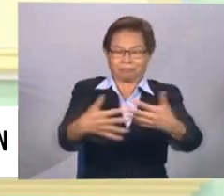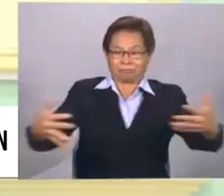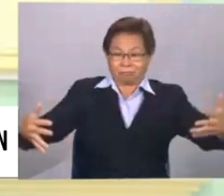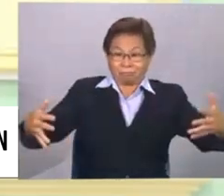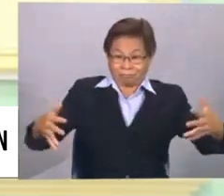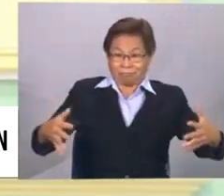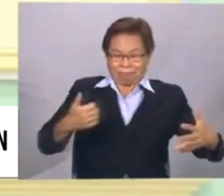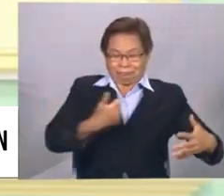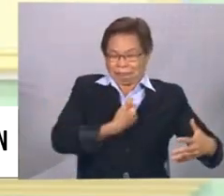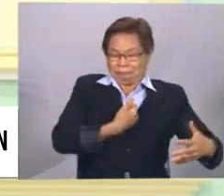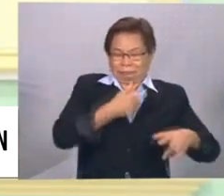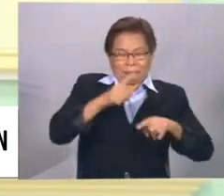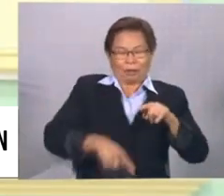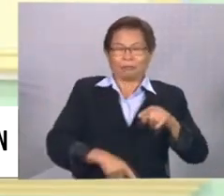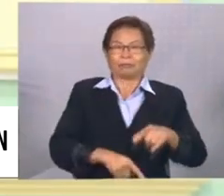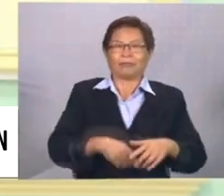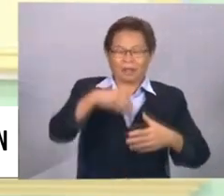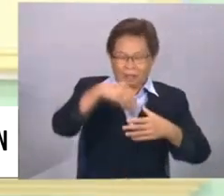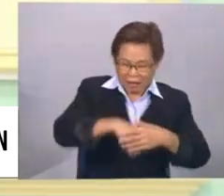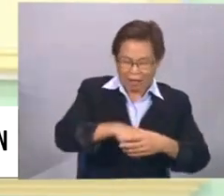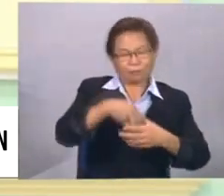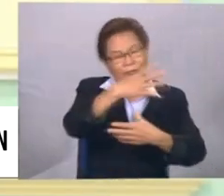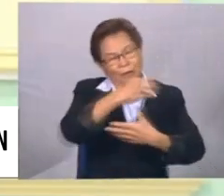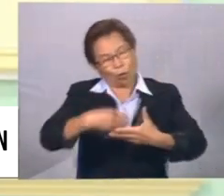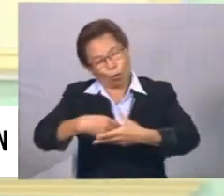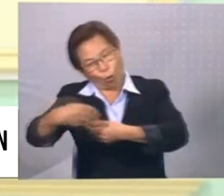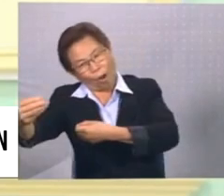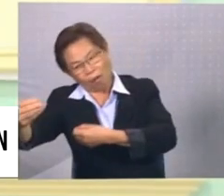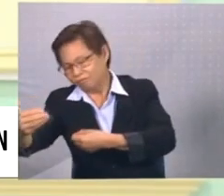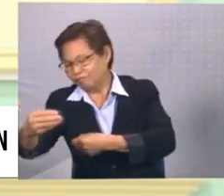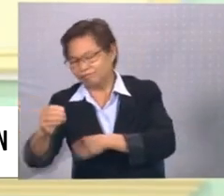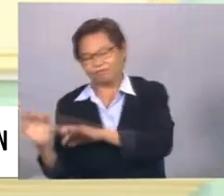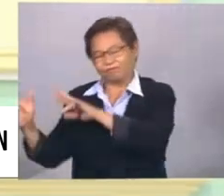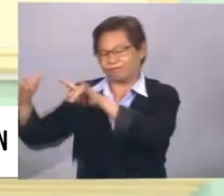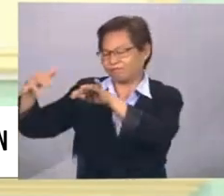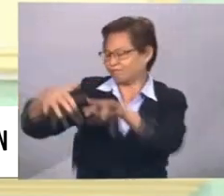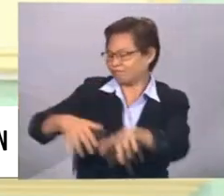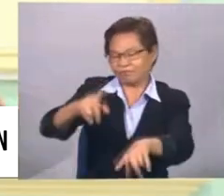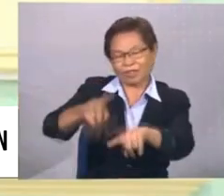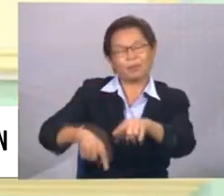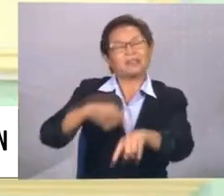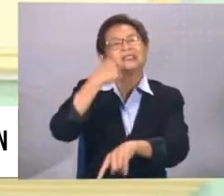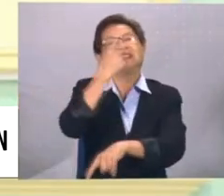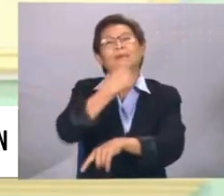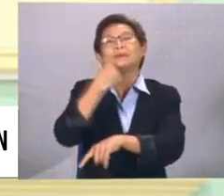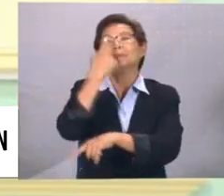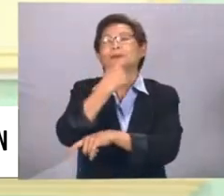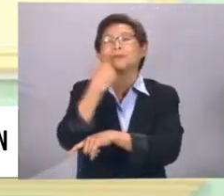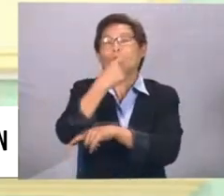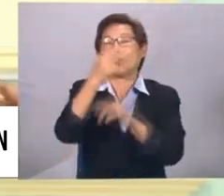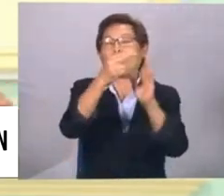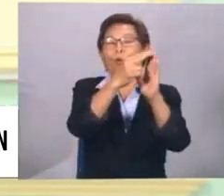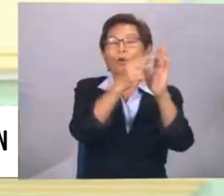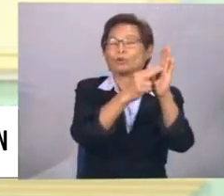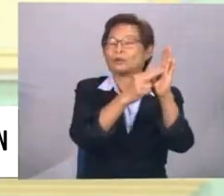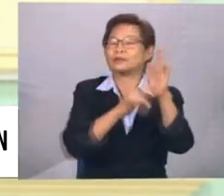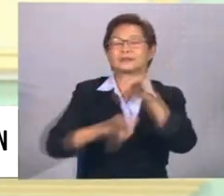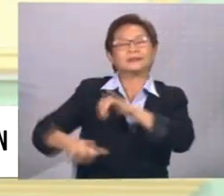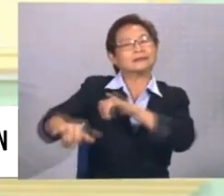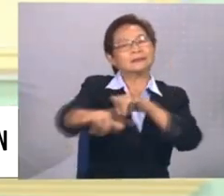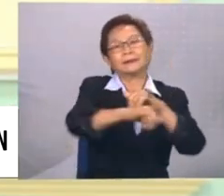antara yang di dalam gadget dan diluar GTT Rio di setiap pos aja truk undang-undang kece